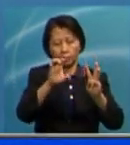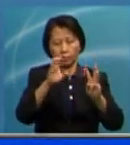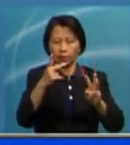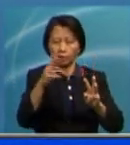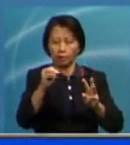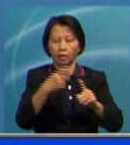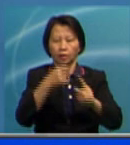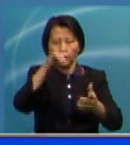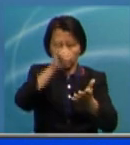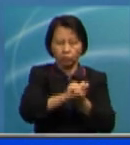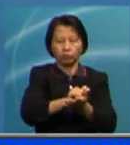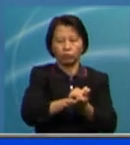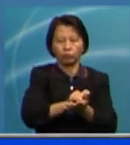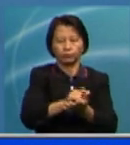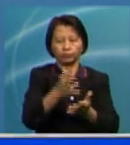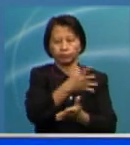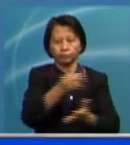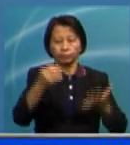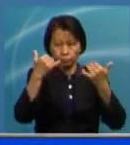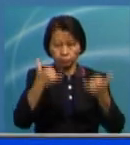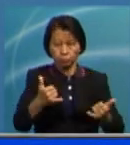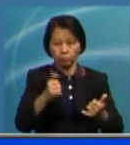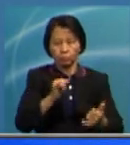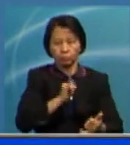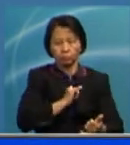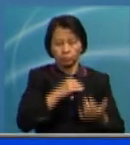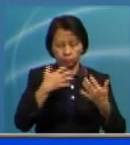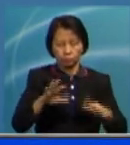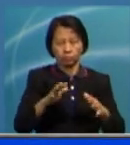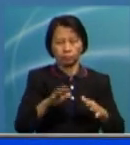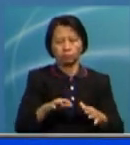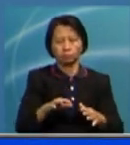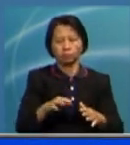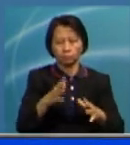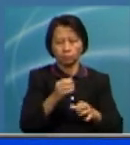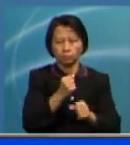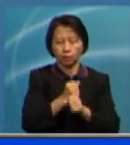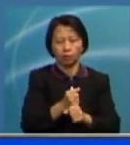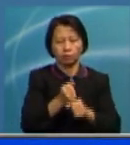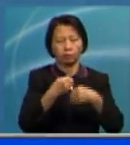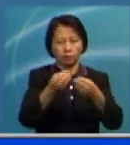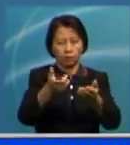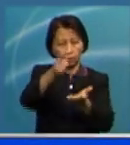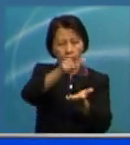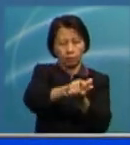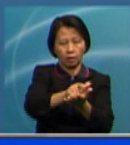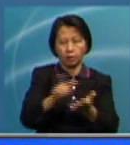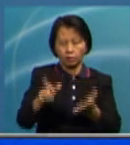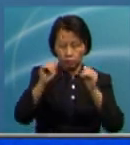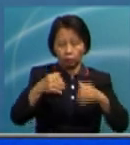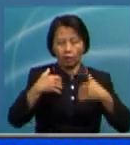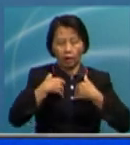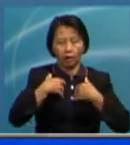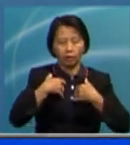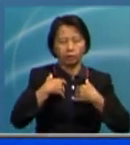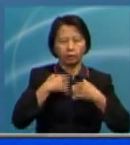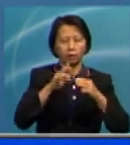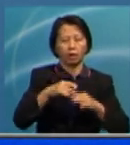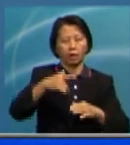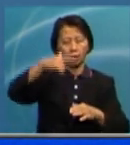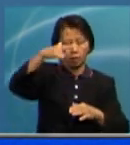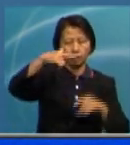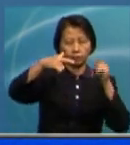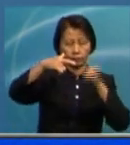dari situ Hm dan sekarang sat imalset dah dapat Beri satu laporan bahawa dia boleh berada di antara Ar di